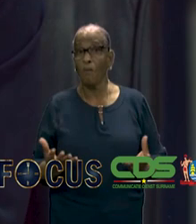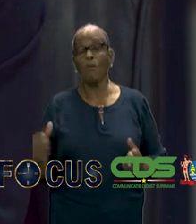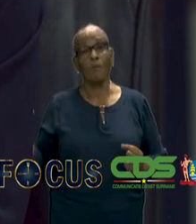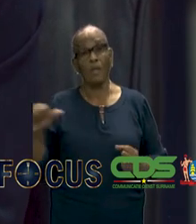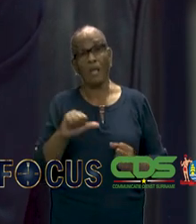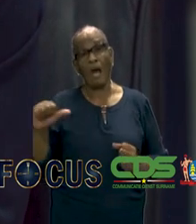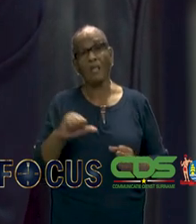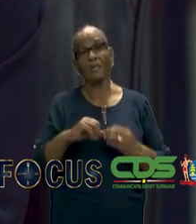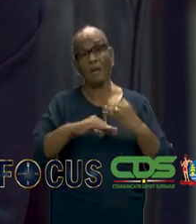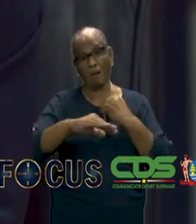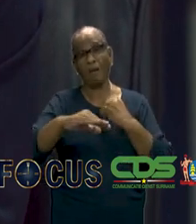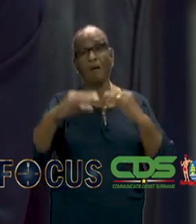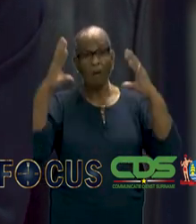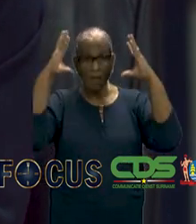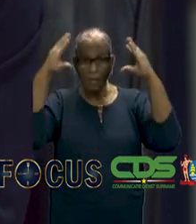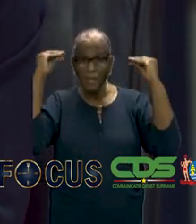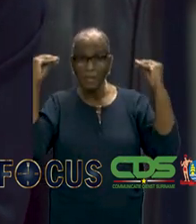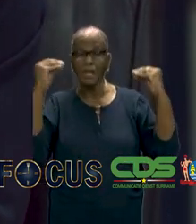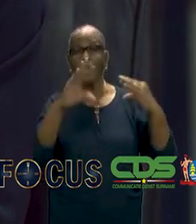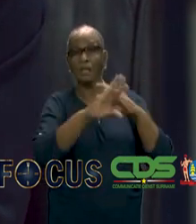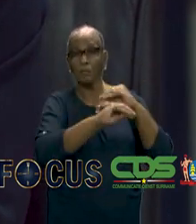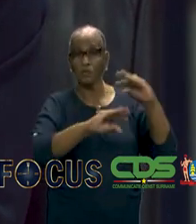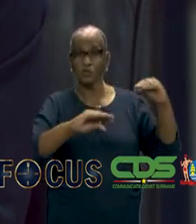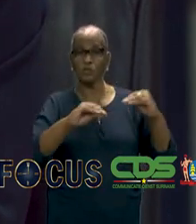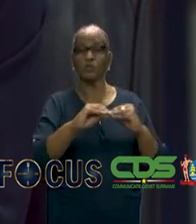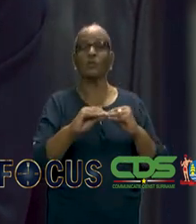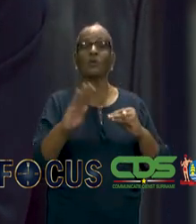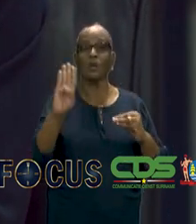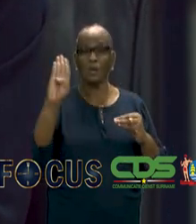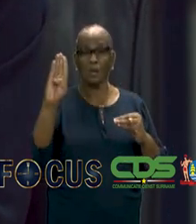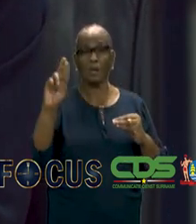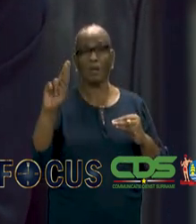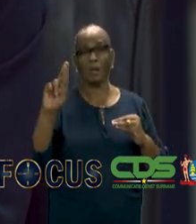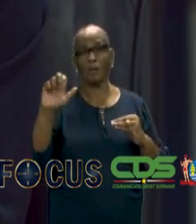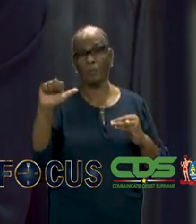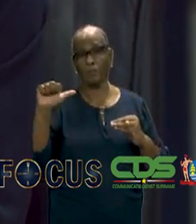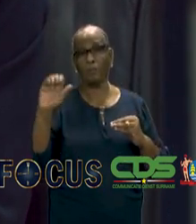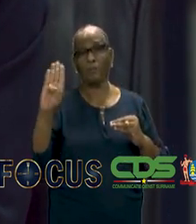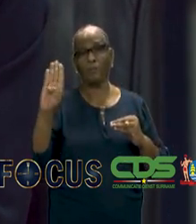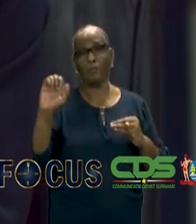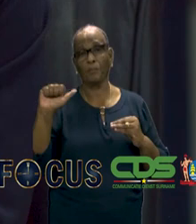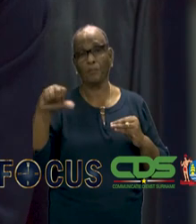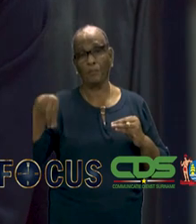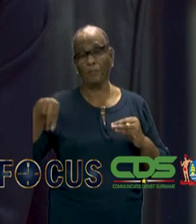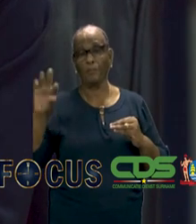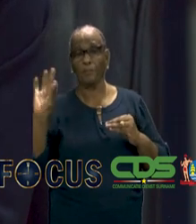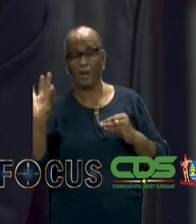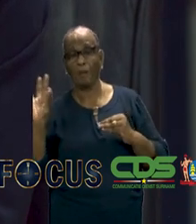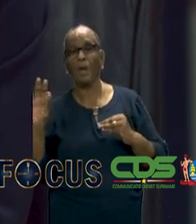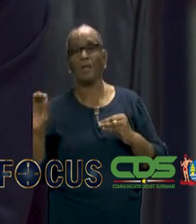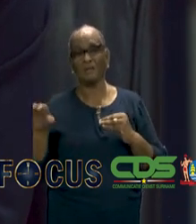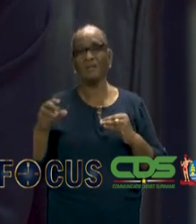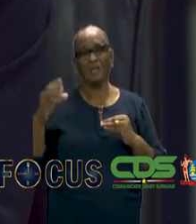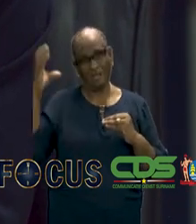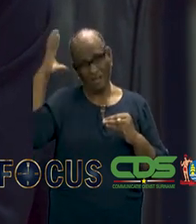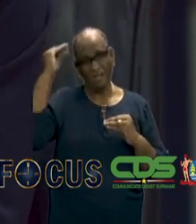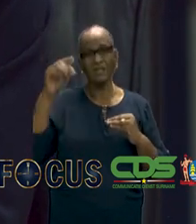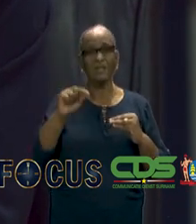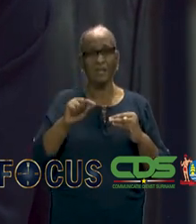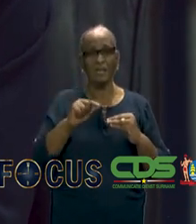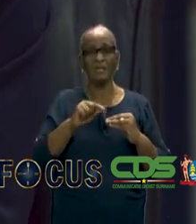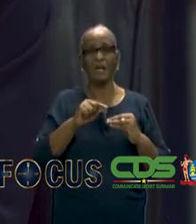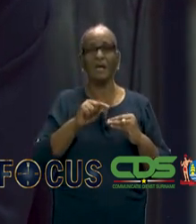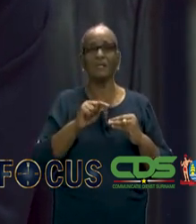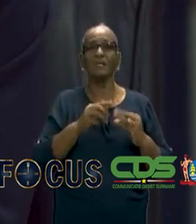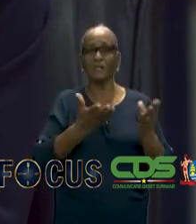Brabant, omdat wij in 2 zendingen al van Logistics Community Brabant medicatie hebben